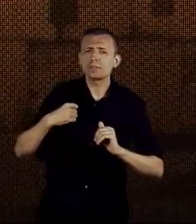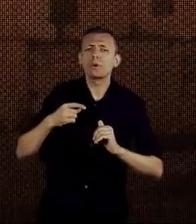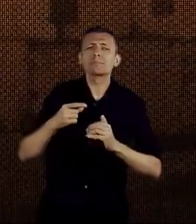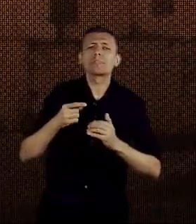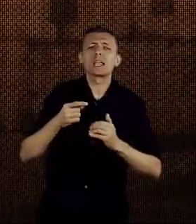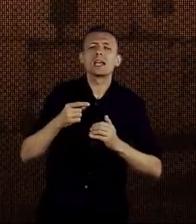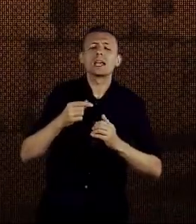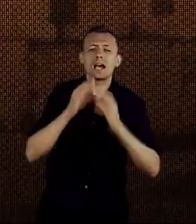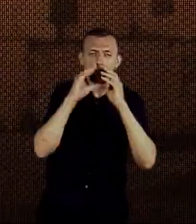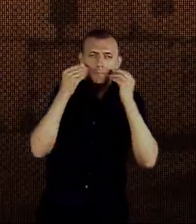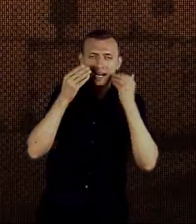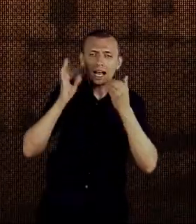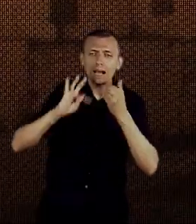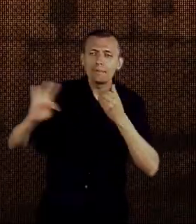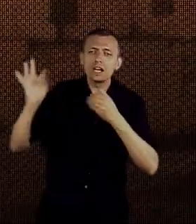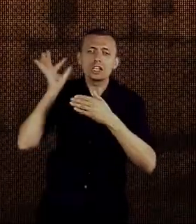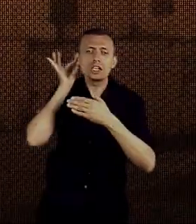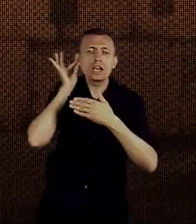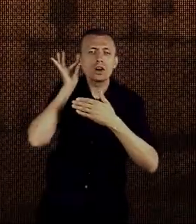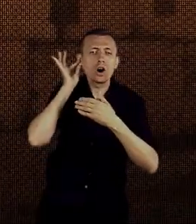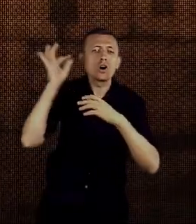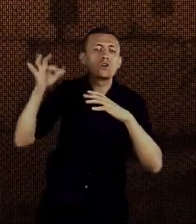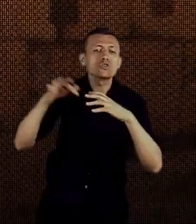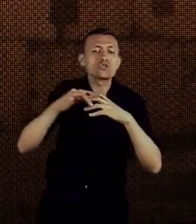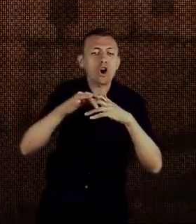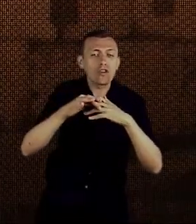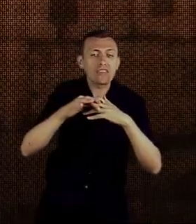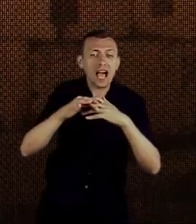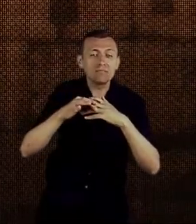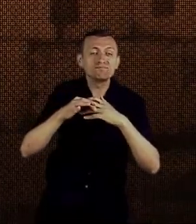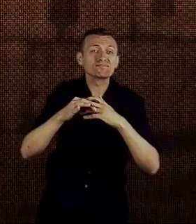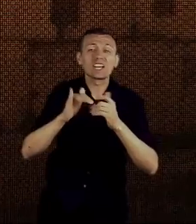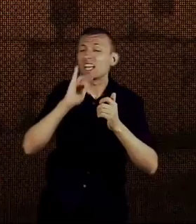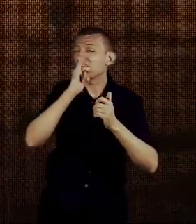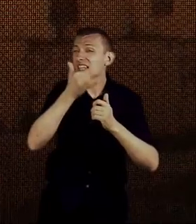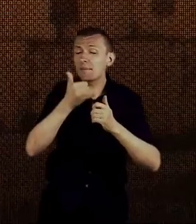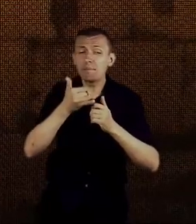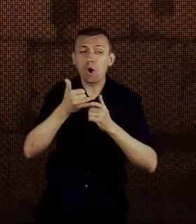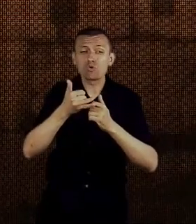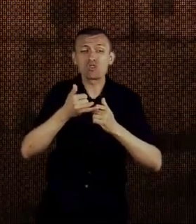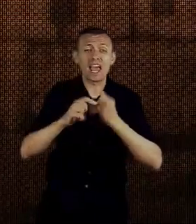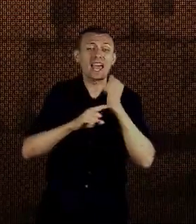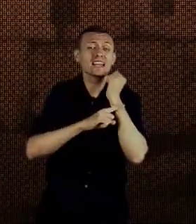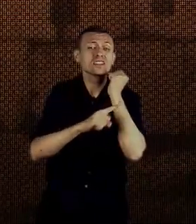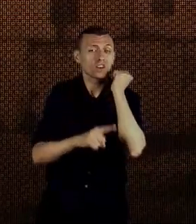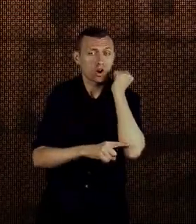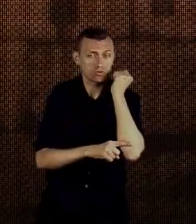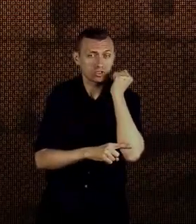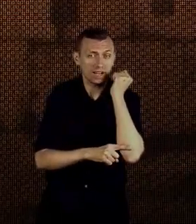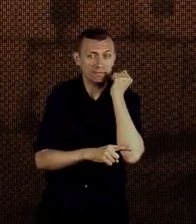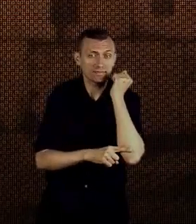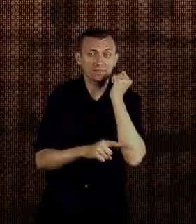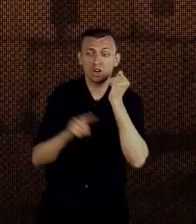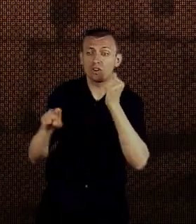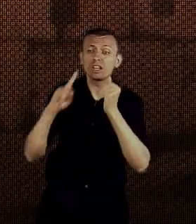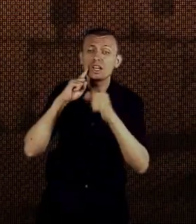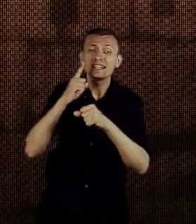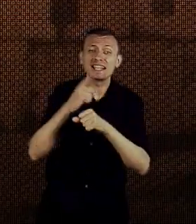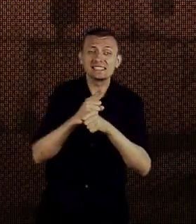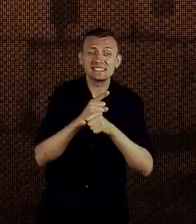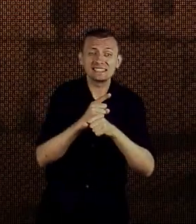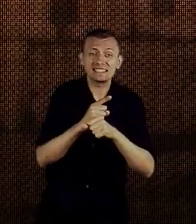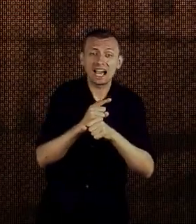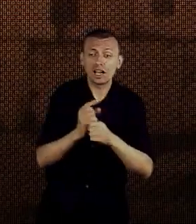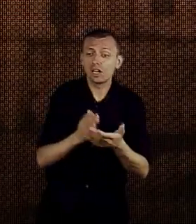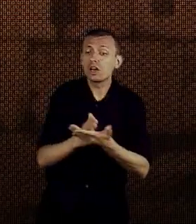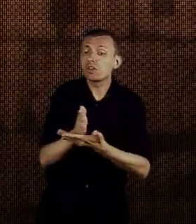Abraham nie próbuje zastanawiać się, w jaki sposób Bóg spełni swoją obietnicę, jeśli Izaak umrze.